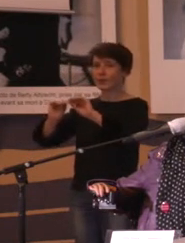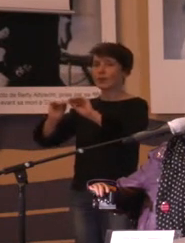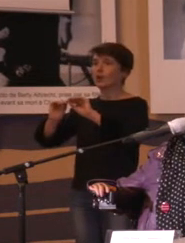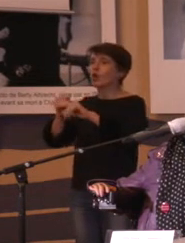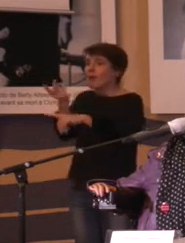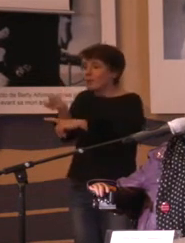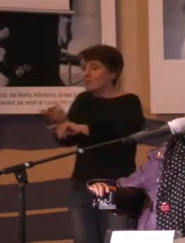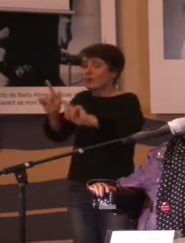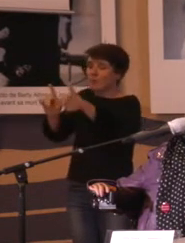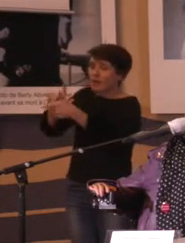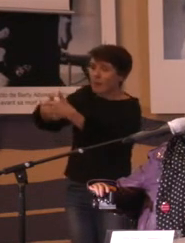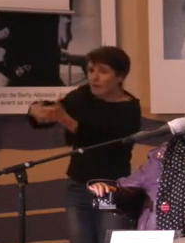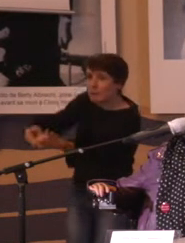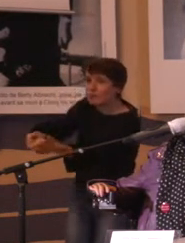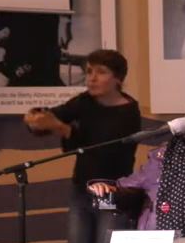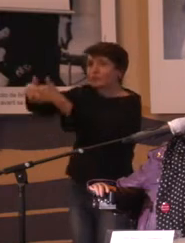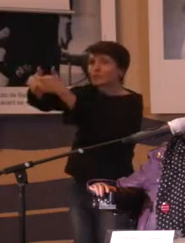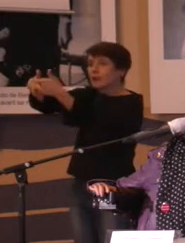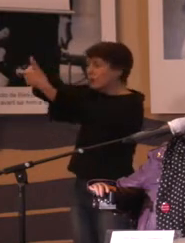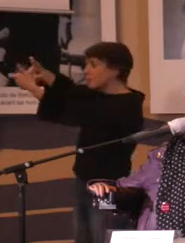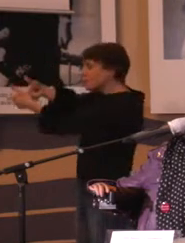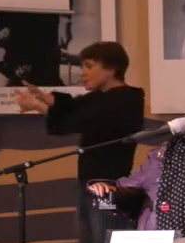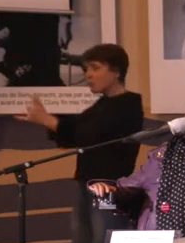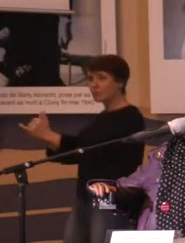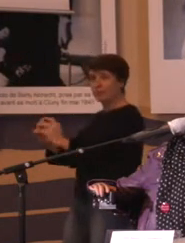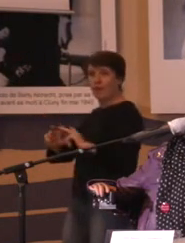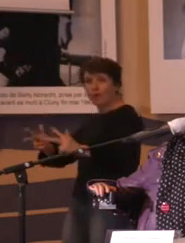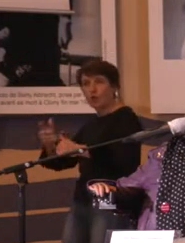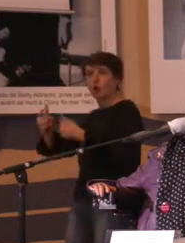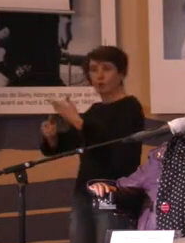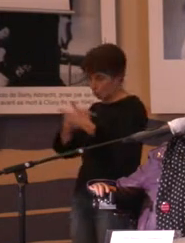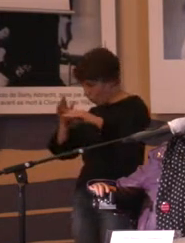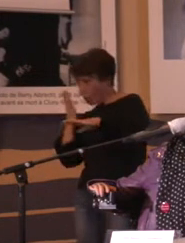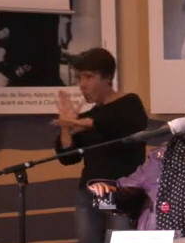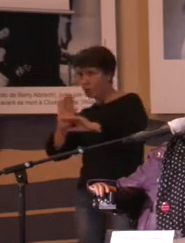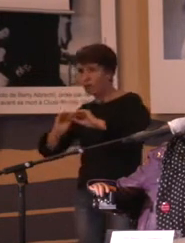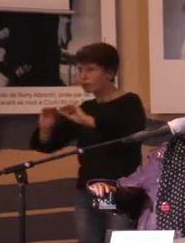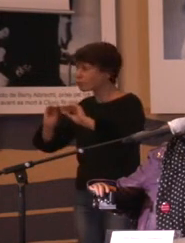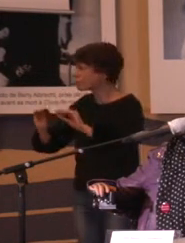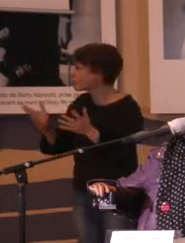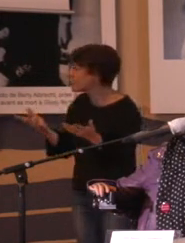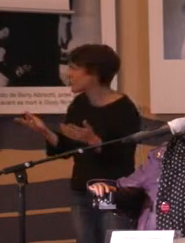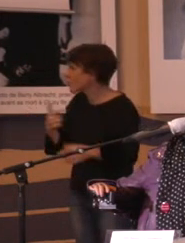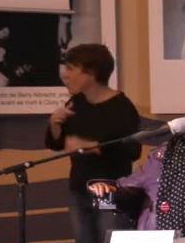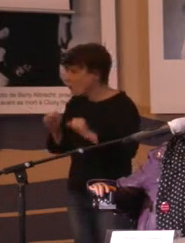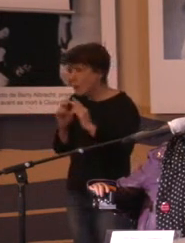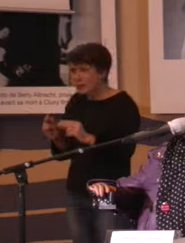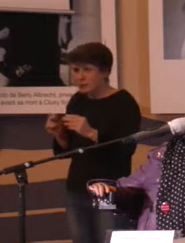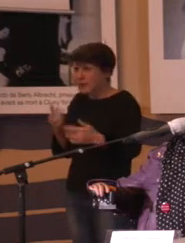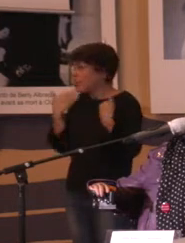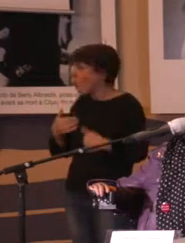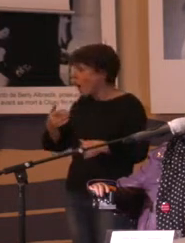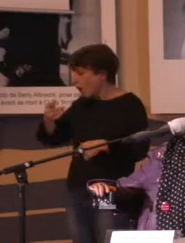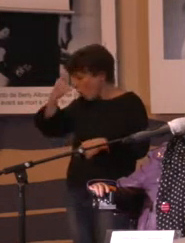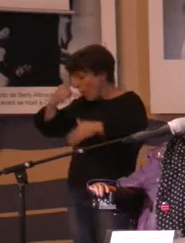comment me mettre dans le fauteuil. Je suis pas idiot pour pas expliquer